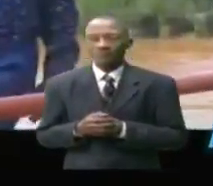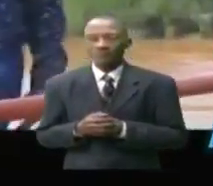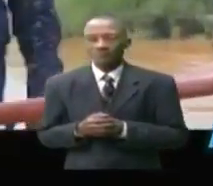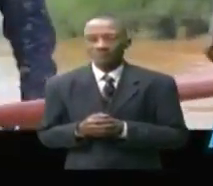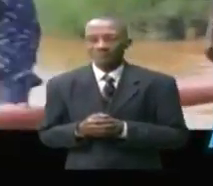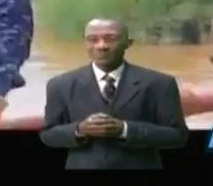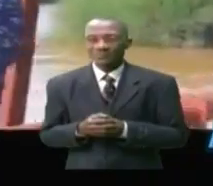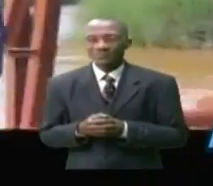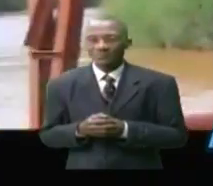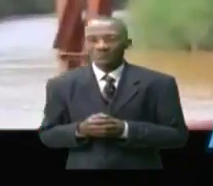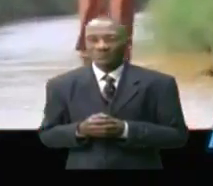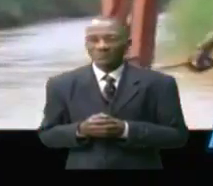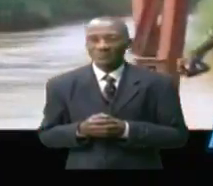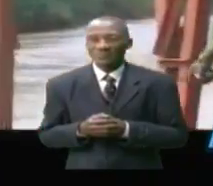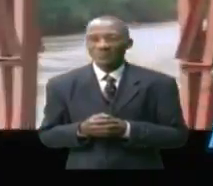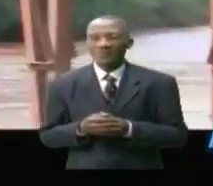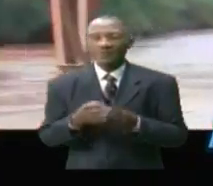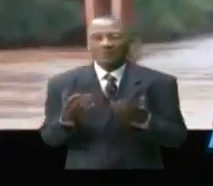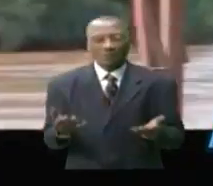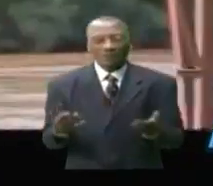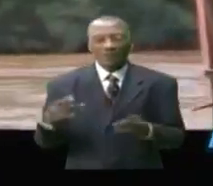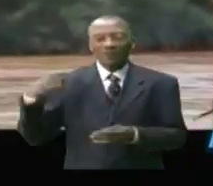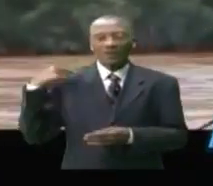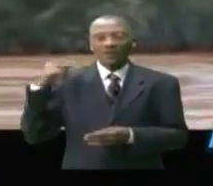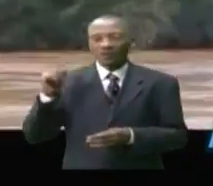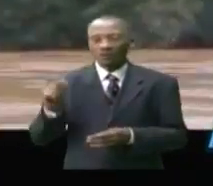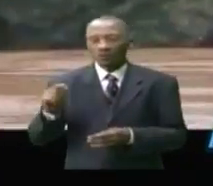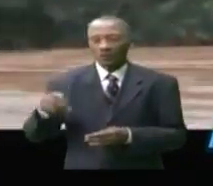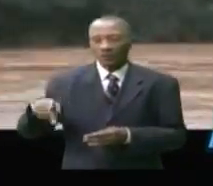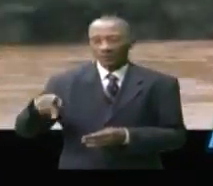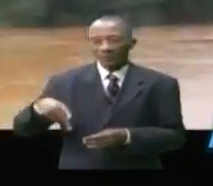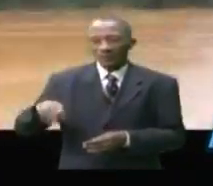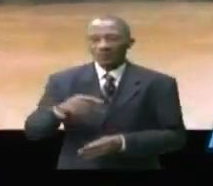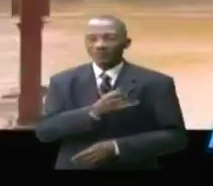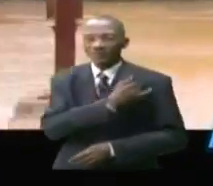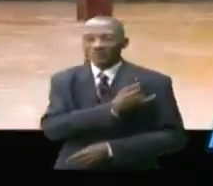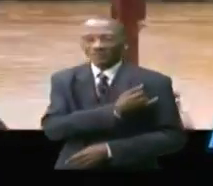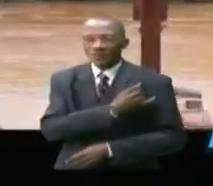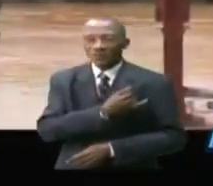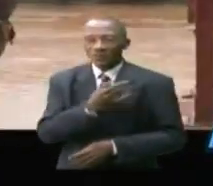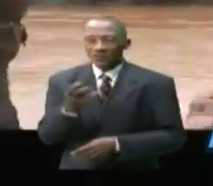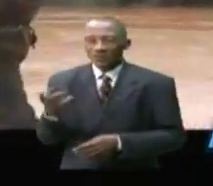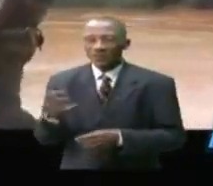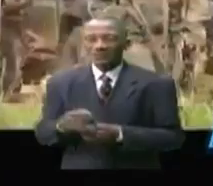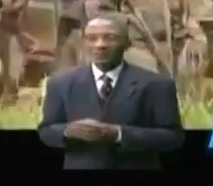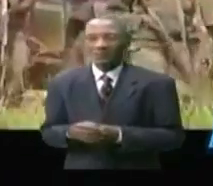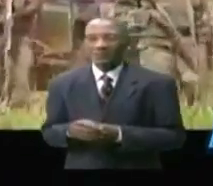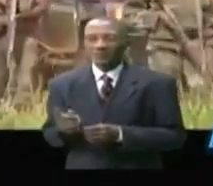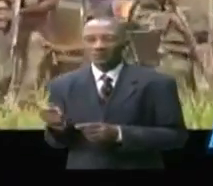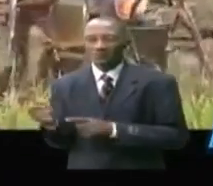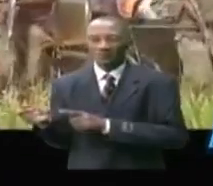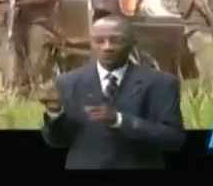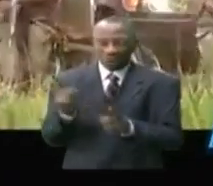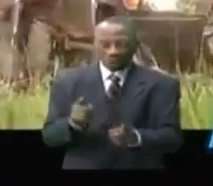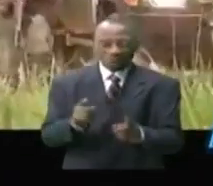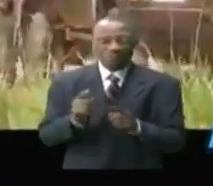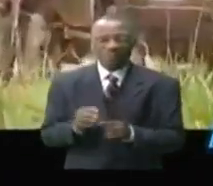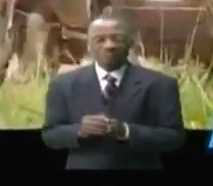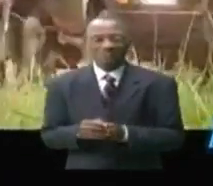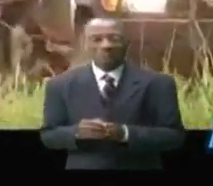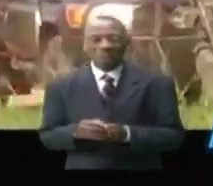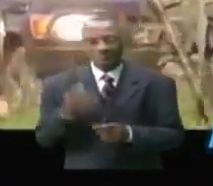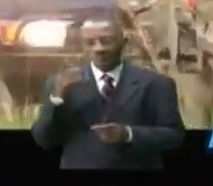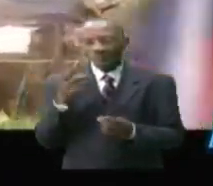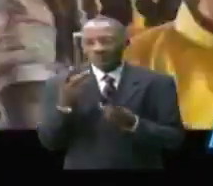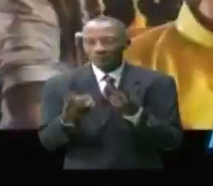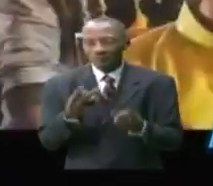du lieutenant-général Luboyanka Shomajoni poursuit sans désemparer sa mission de restauration de la paix à travers l'approche militaire